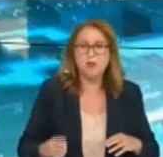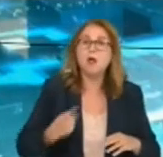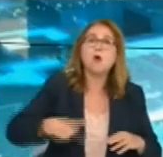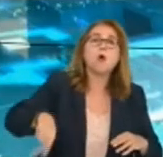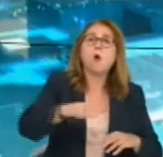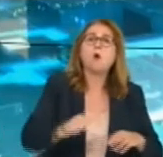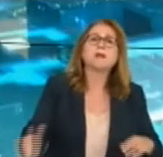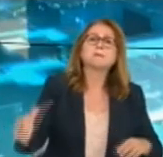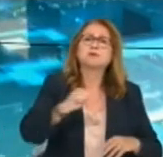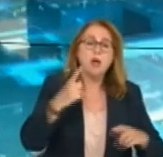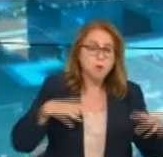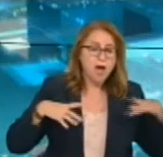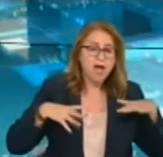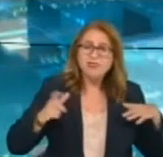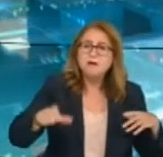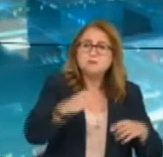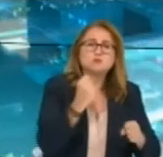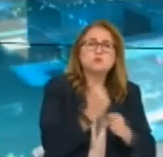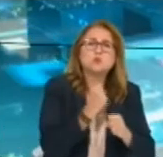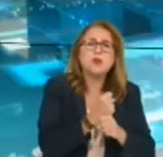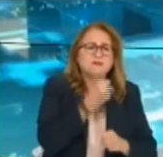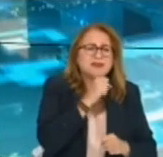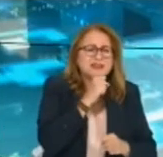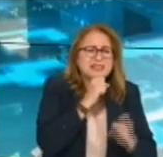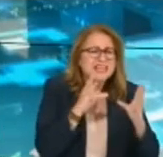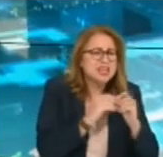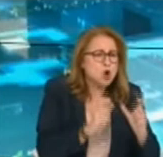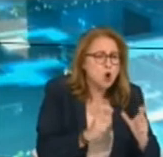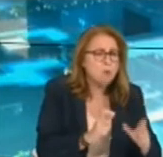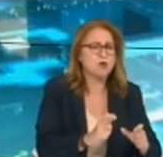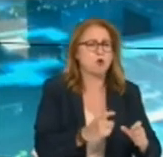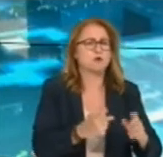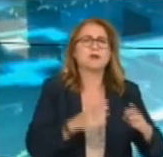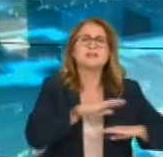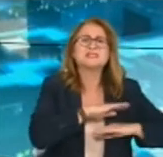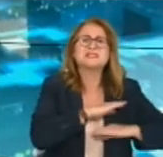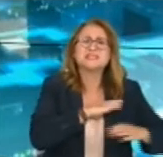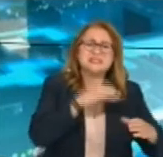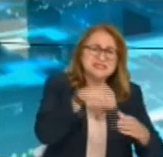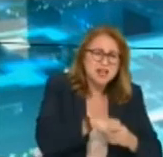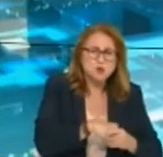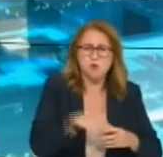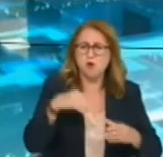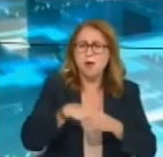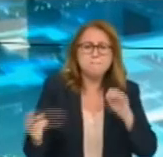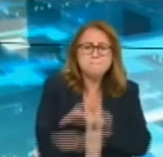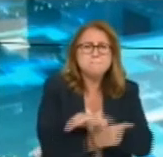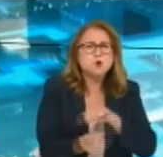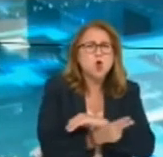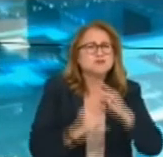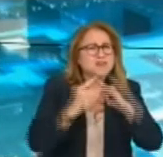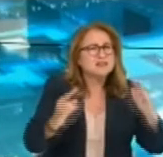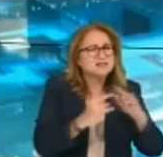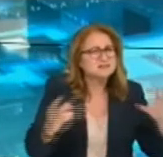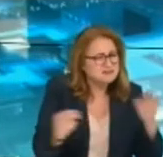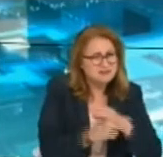ηλικιωμένων και αυτοί που εργάζονται σε χώρους υψηλού συγχρονισμού, π.χ. εντός στρατοπέδων, σε δομές κοινωνικής αλληλεγγύης και χώρους φιλοξενίας προσφύγων